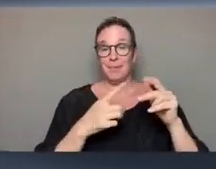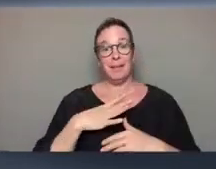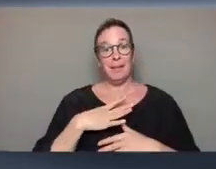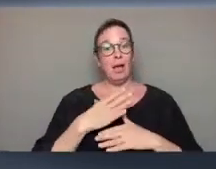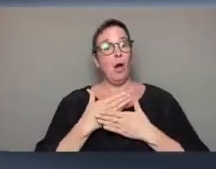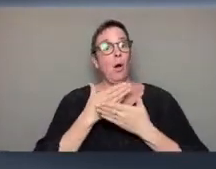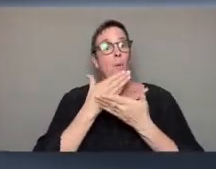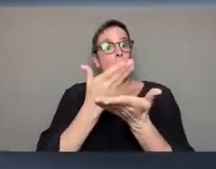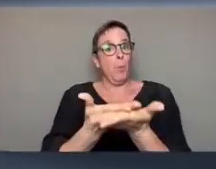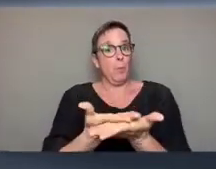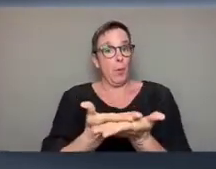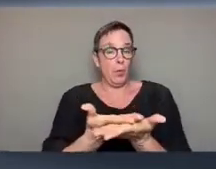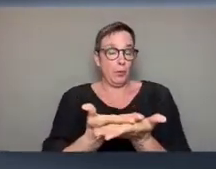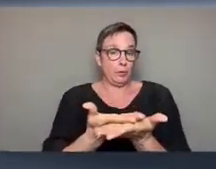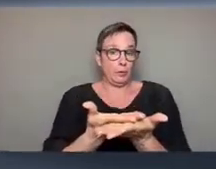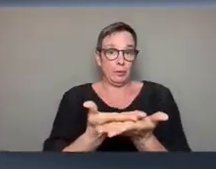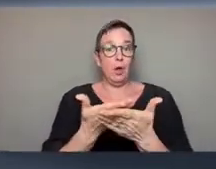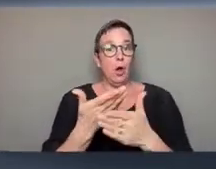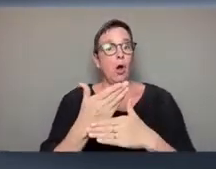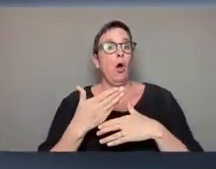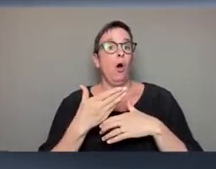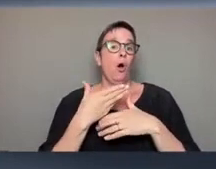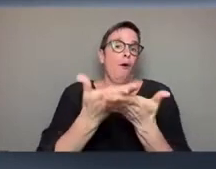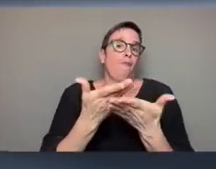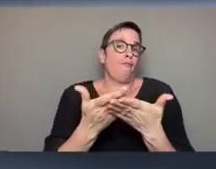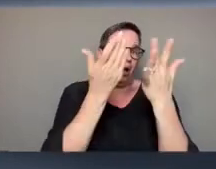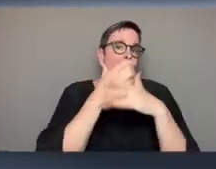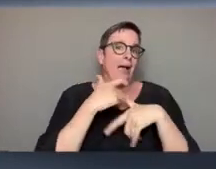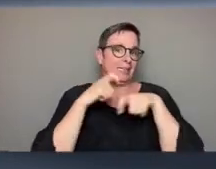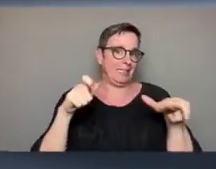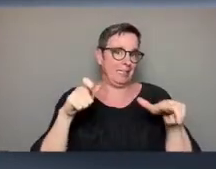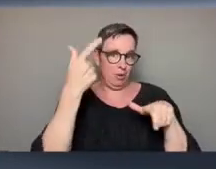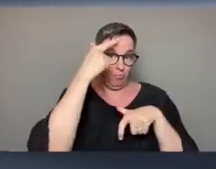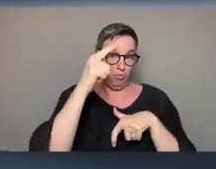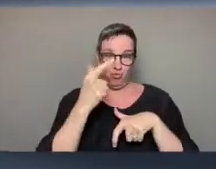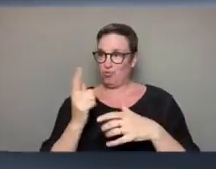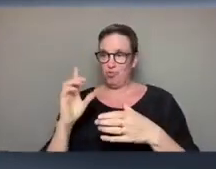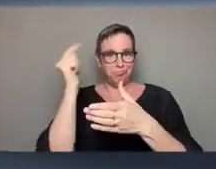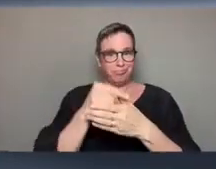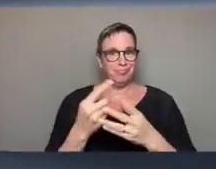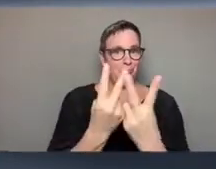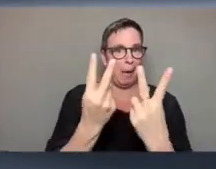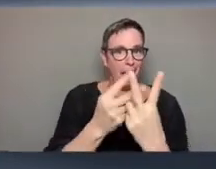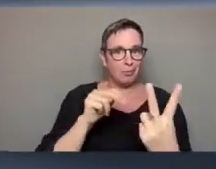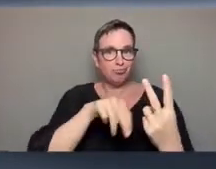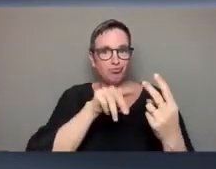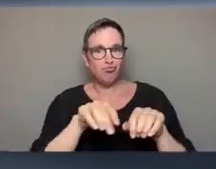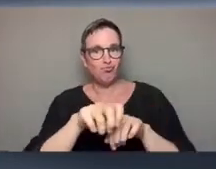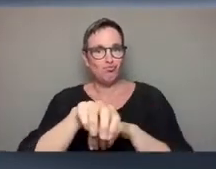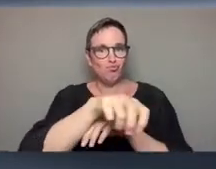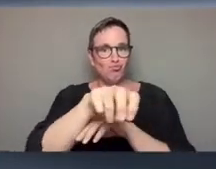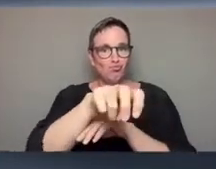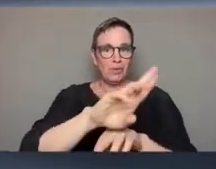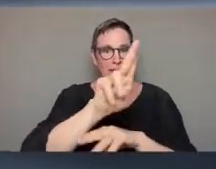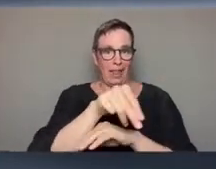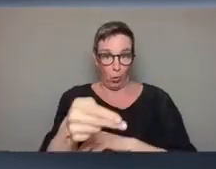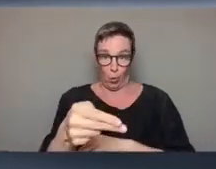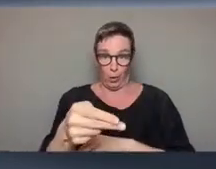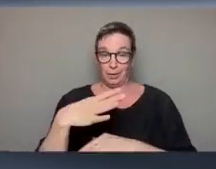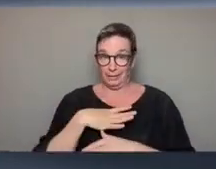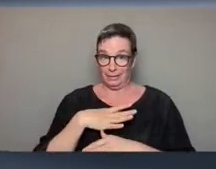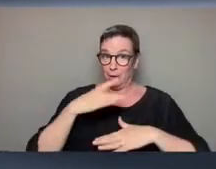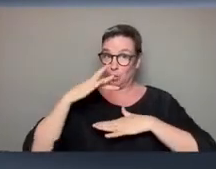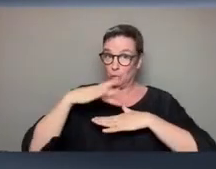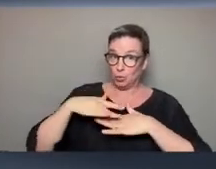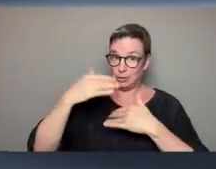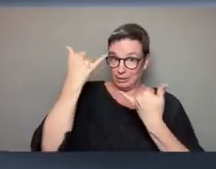d'offres accessibles dans la nature. Dans chacun de ces 3 domaines, des actions ont déjà été effectuées par des parcs et l'idée maintenant, c'est